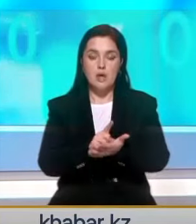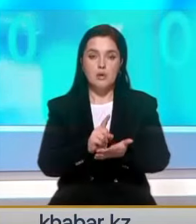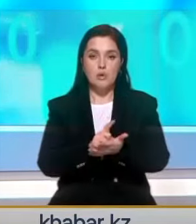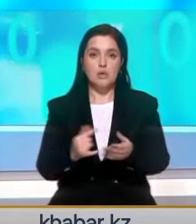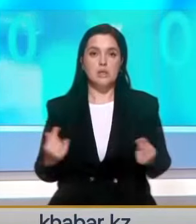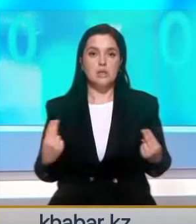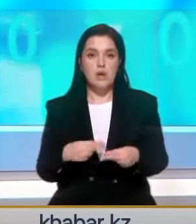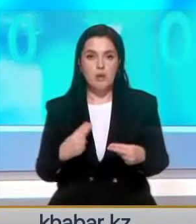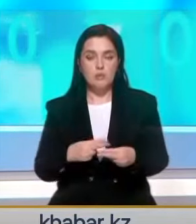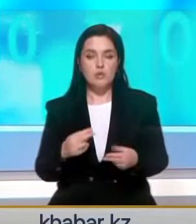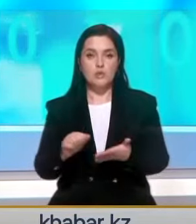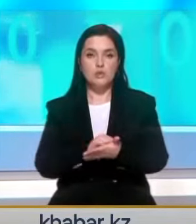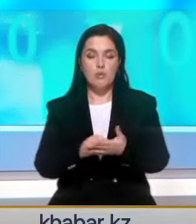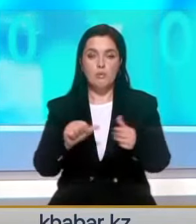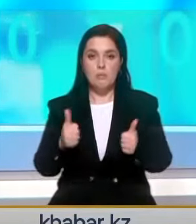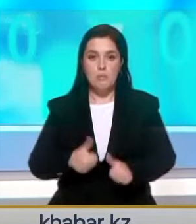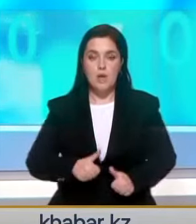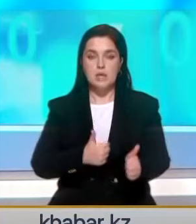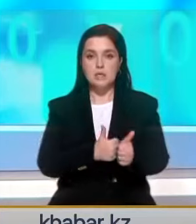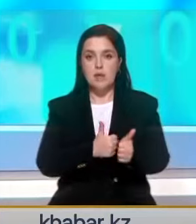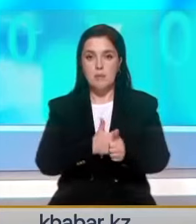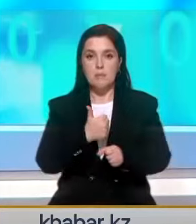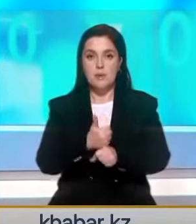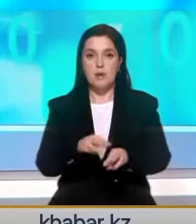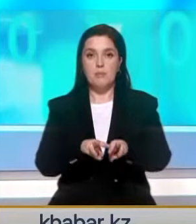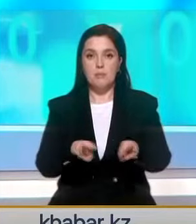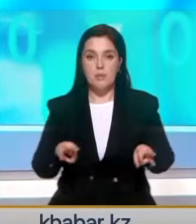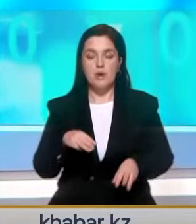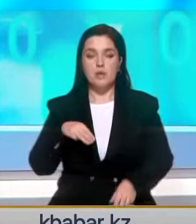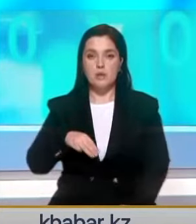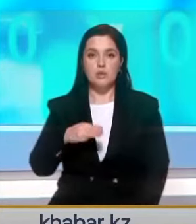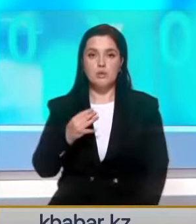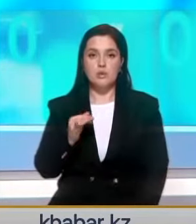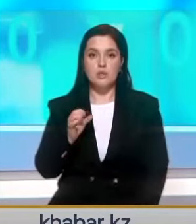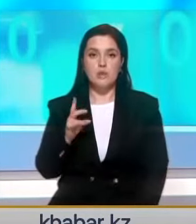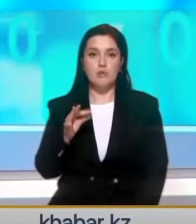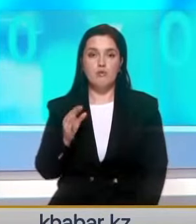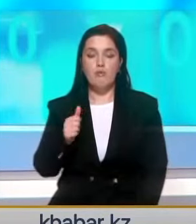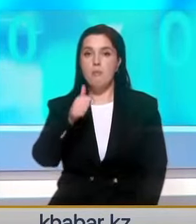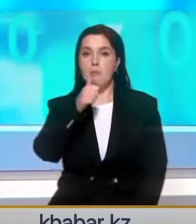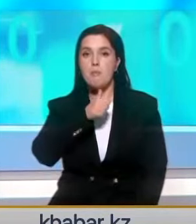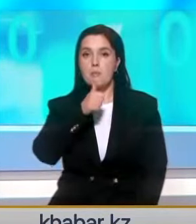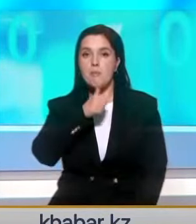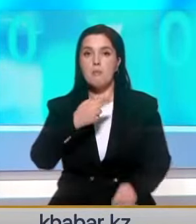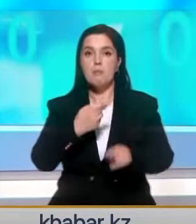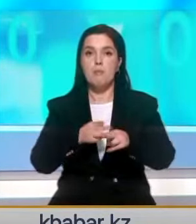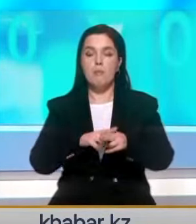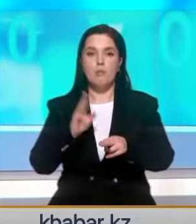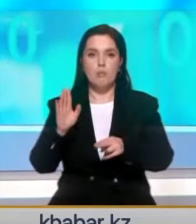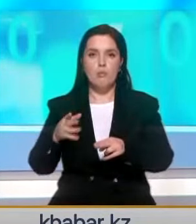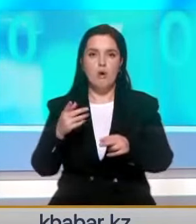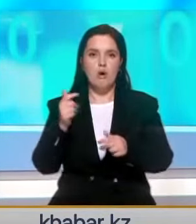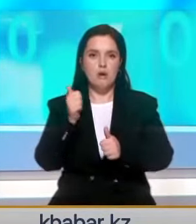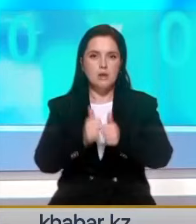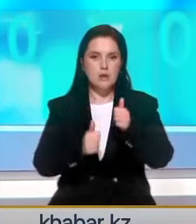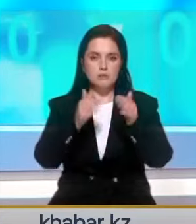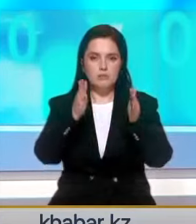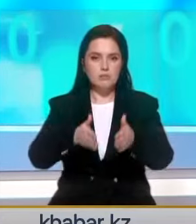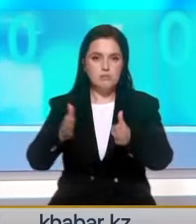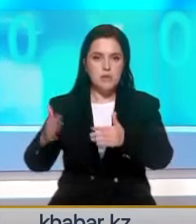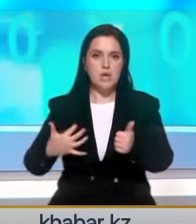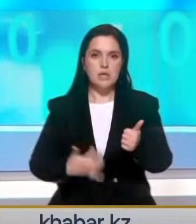администрирования заместитель премьер-министра Тамара дюсенова рассказала об апробации системы ваучер финансирования в дошкольных организациях